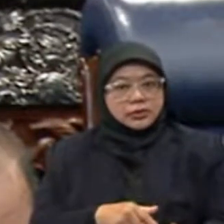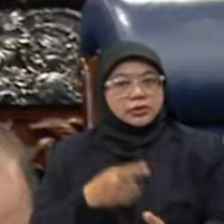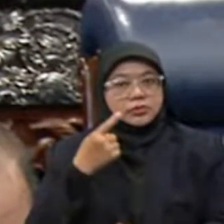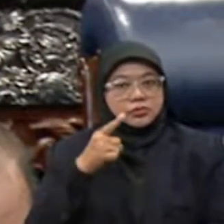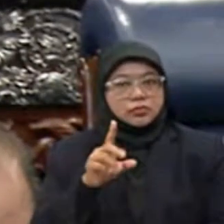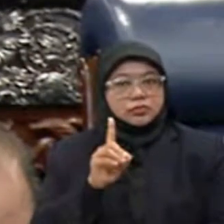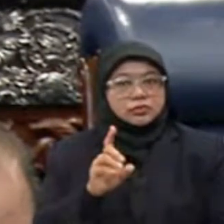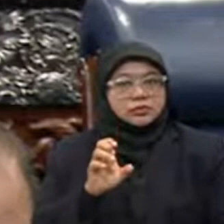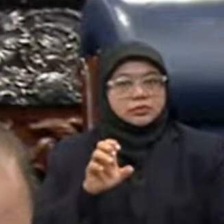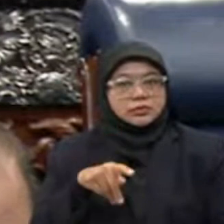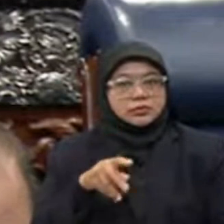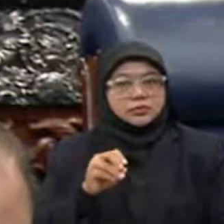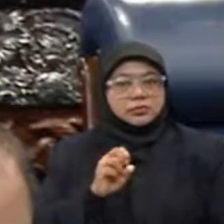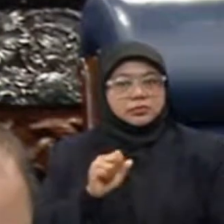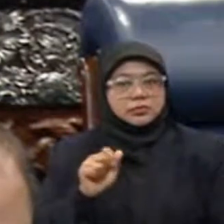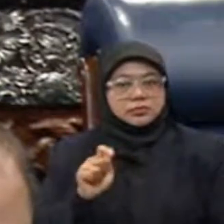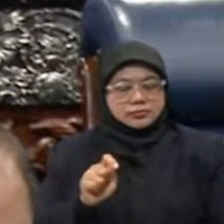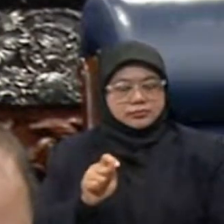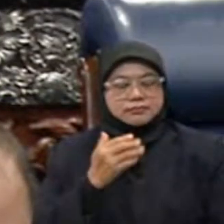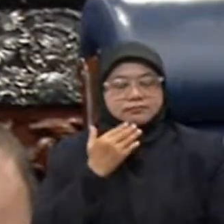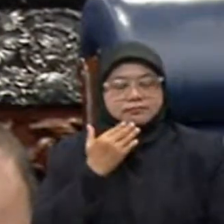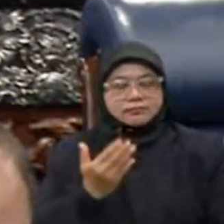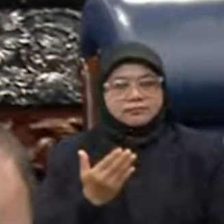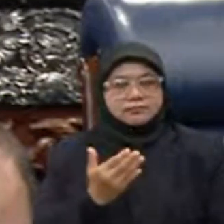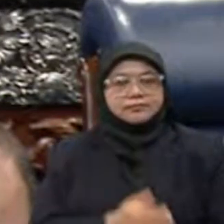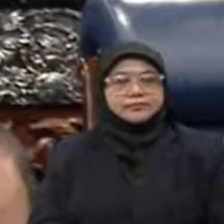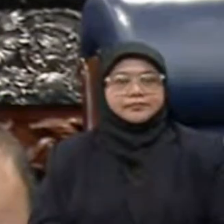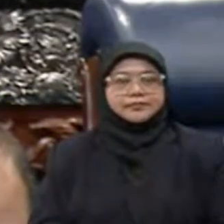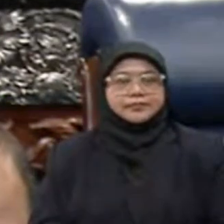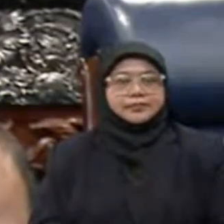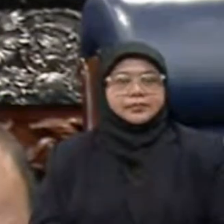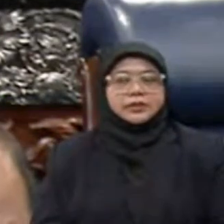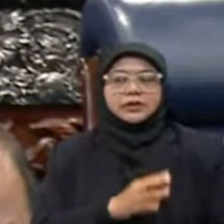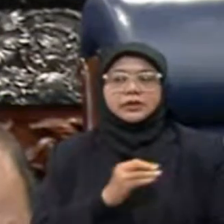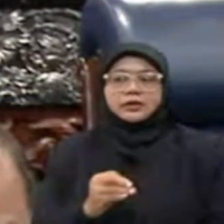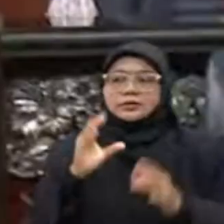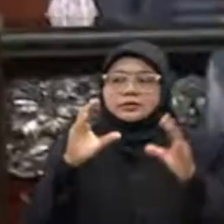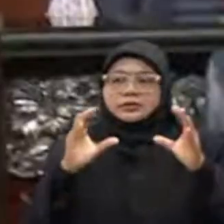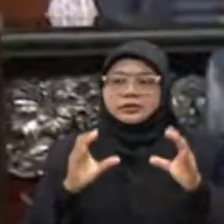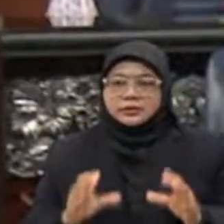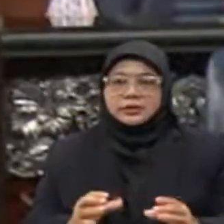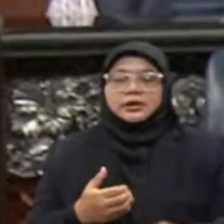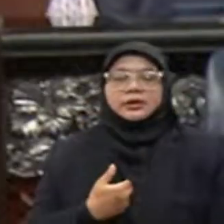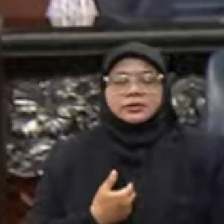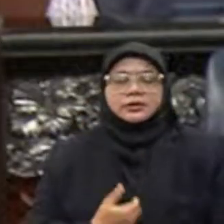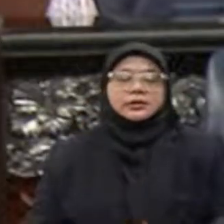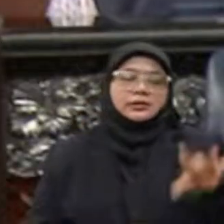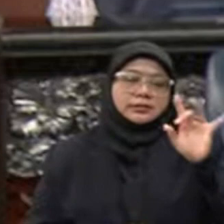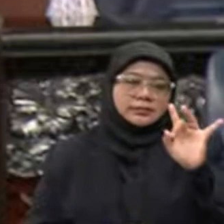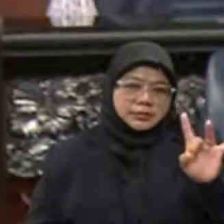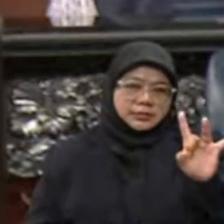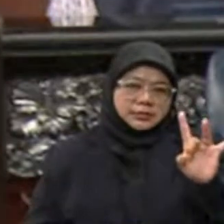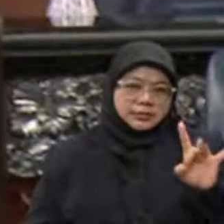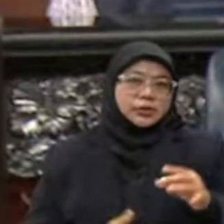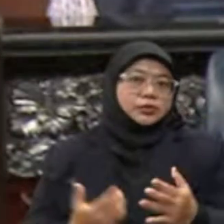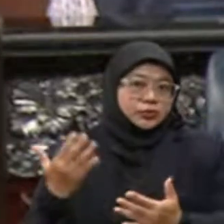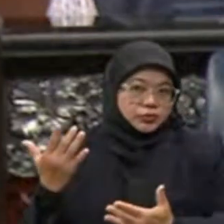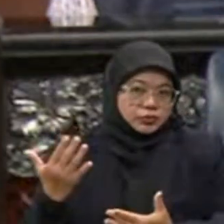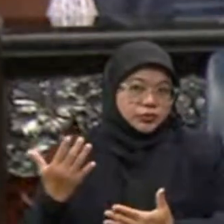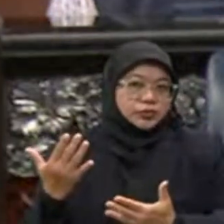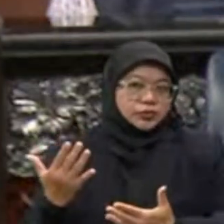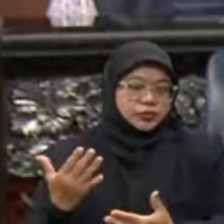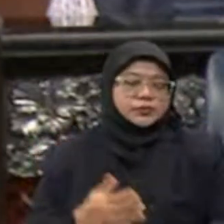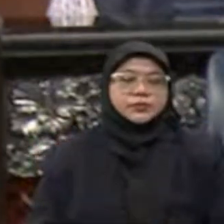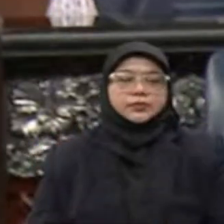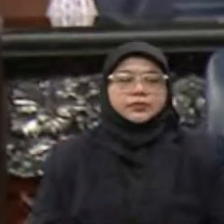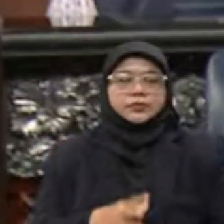David Terima kasih Tuhan Bagaimana kaidahnya adalah kaidahnya ya tunggu sabar